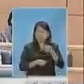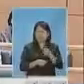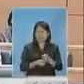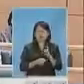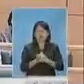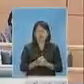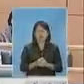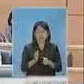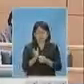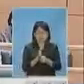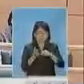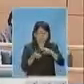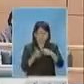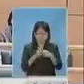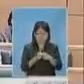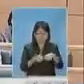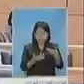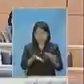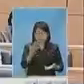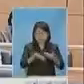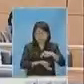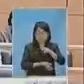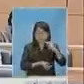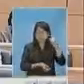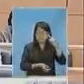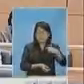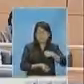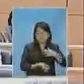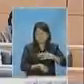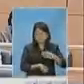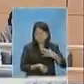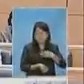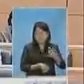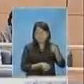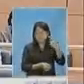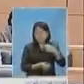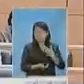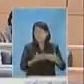ผ่านกำแพงแห่งความเกลียดชังในใจตัวเองเสีย